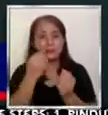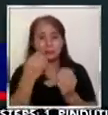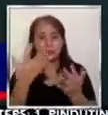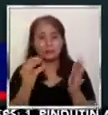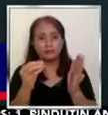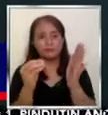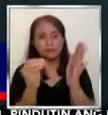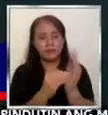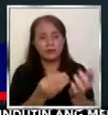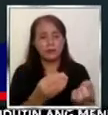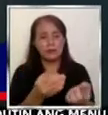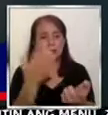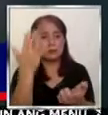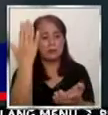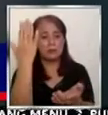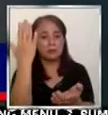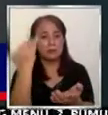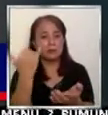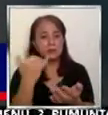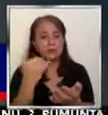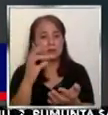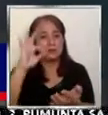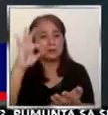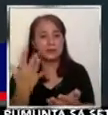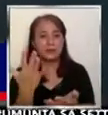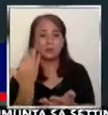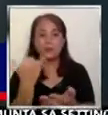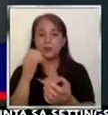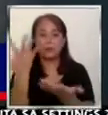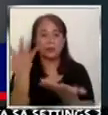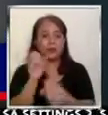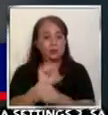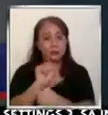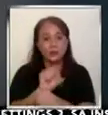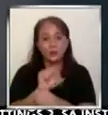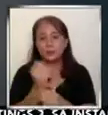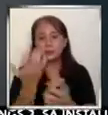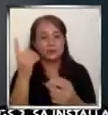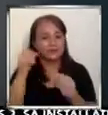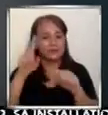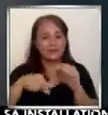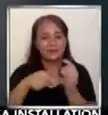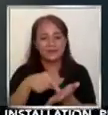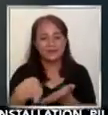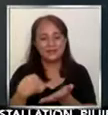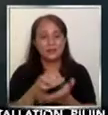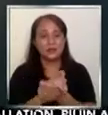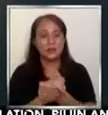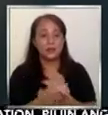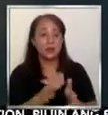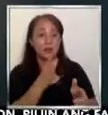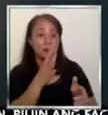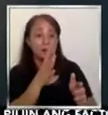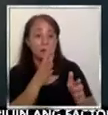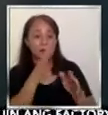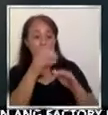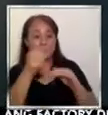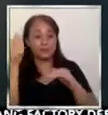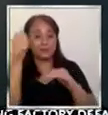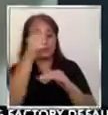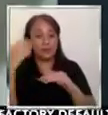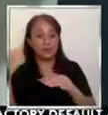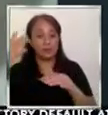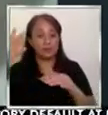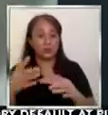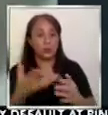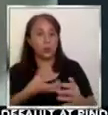kuya, kasi wala akong trabaho. Wala ba ako? Ang nanay ng executive officer ang may-ari ng paupahan.